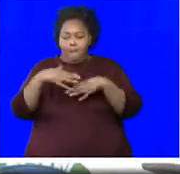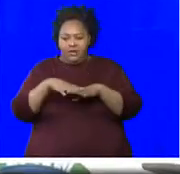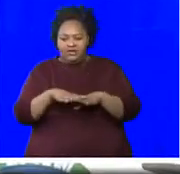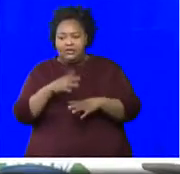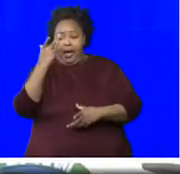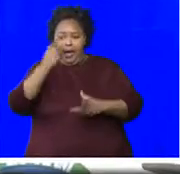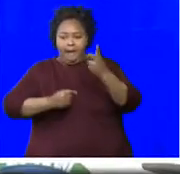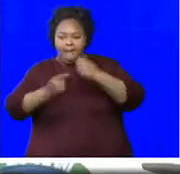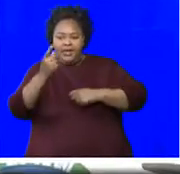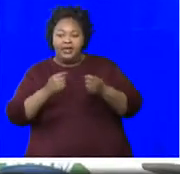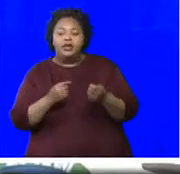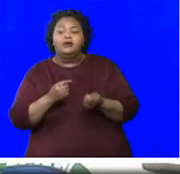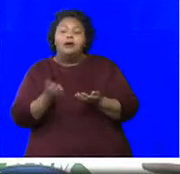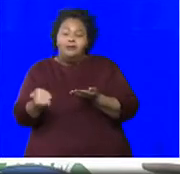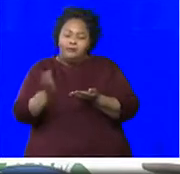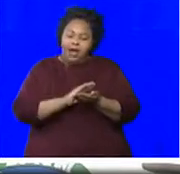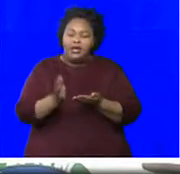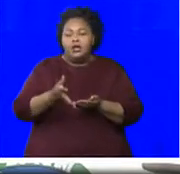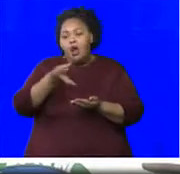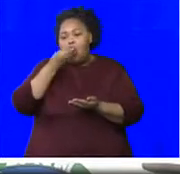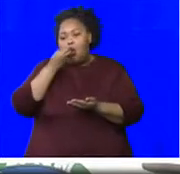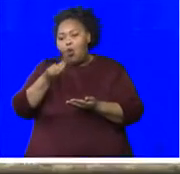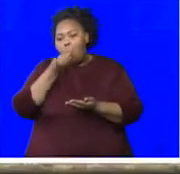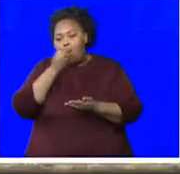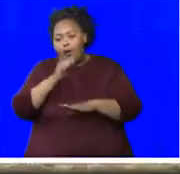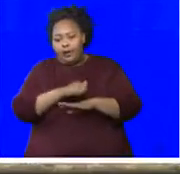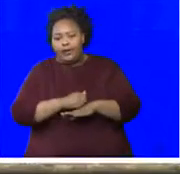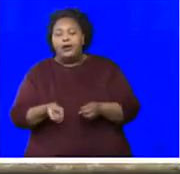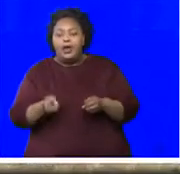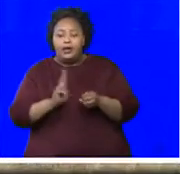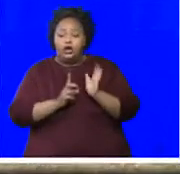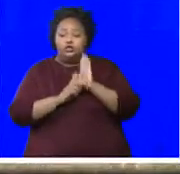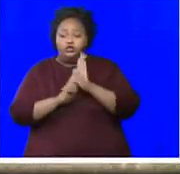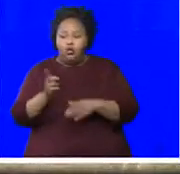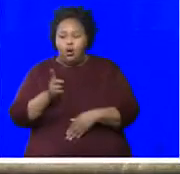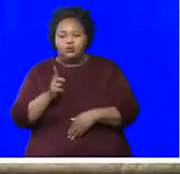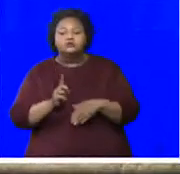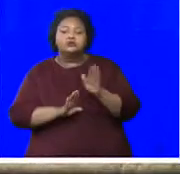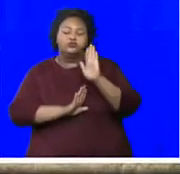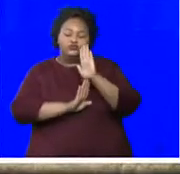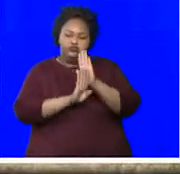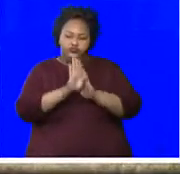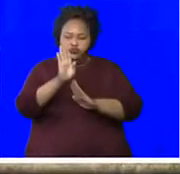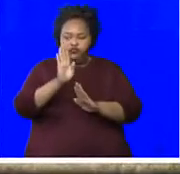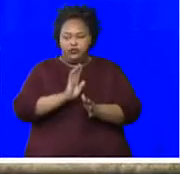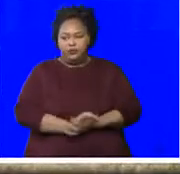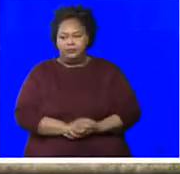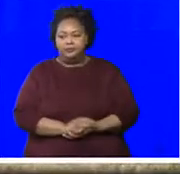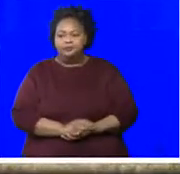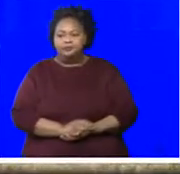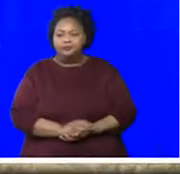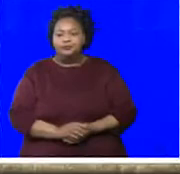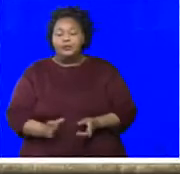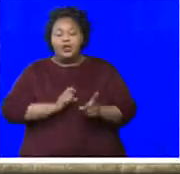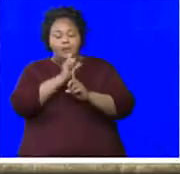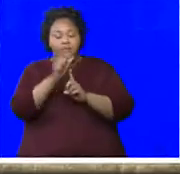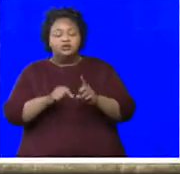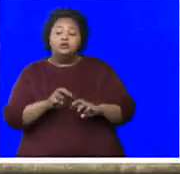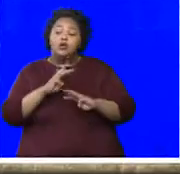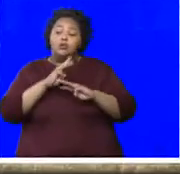ukukhombisa ukuthi siyathuthuka ngokuba nalenkomo. Zwane uthembise inkampani yaka Dairy Board ukuthi